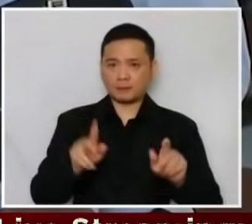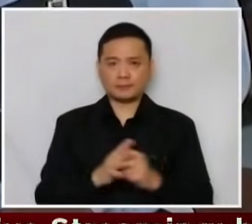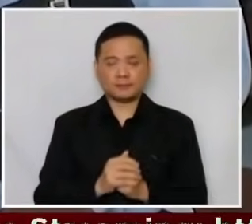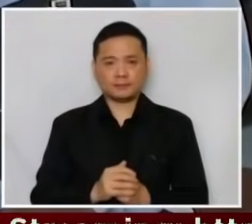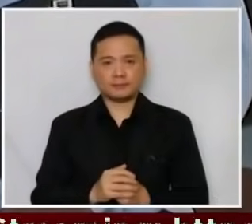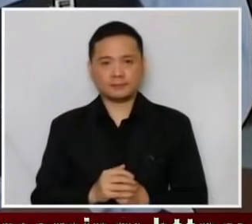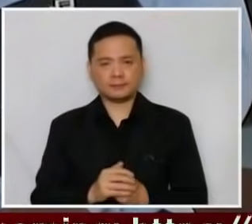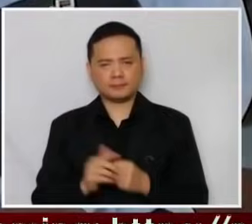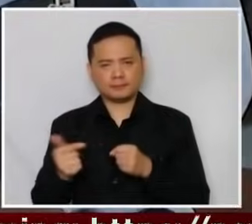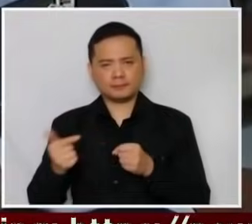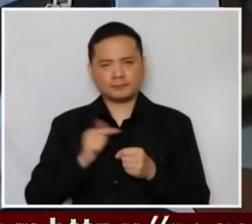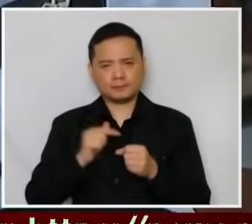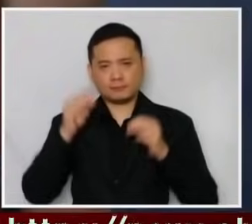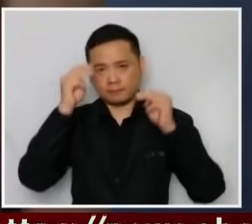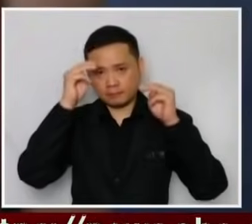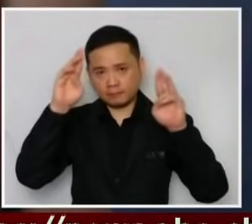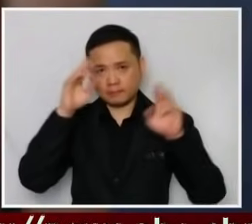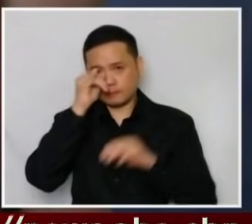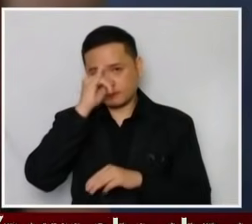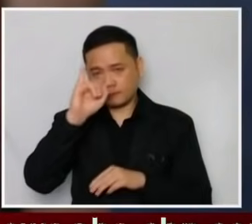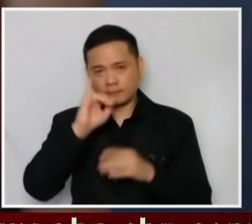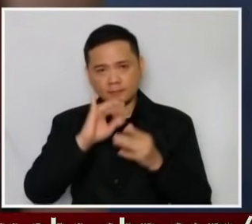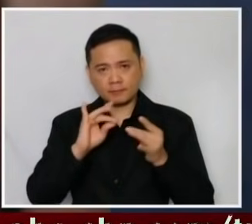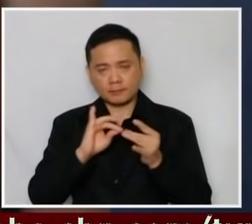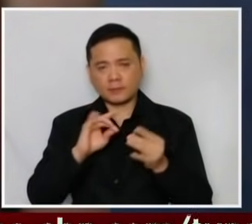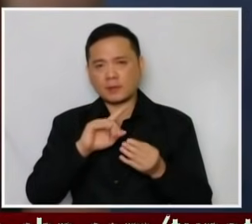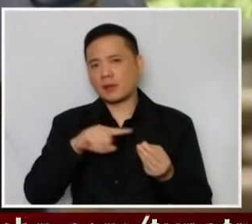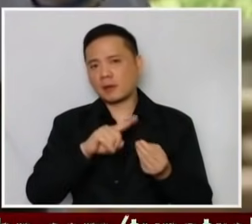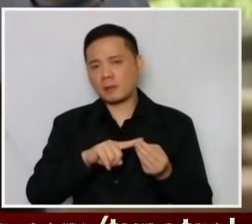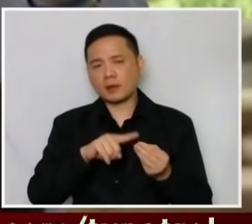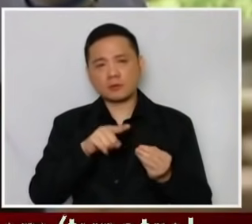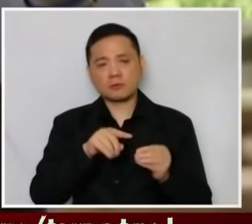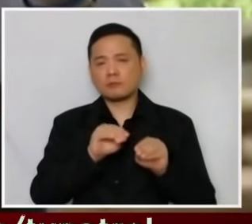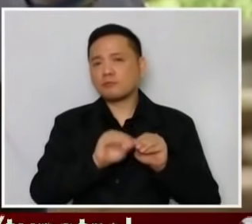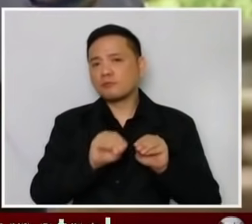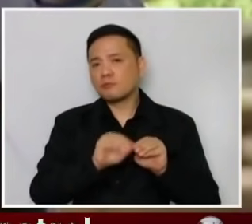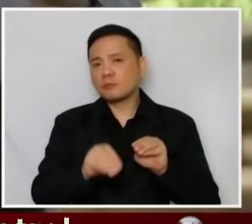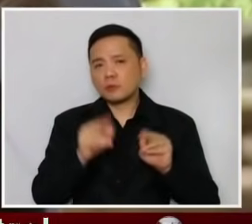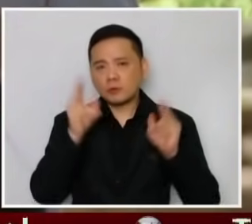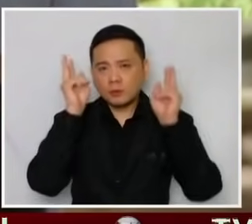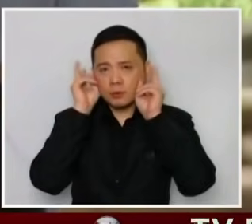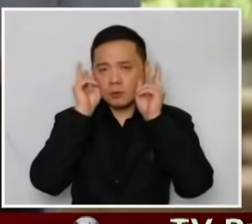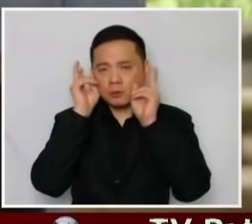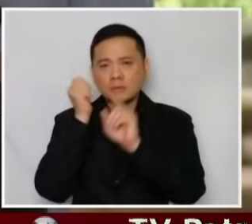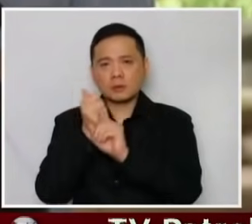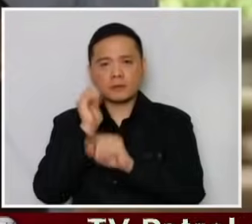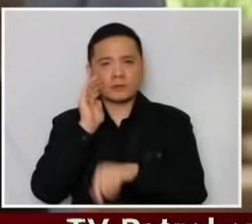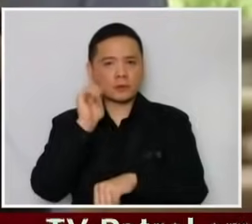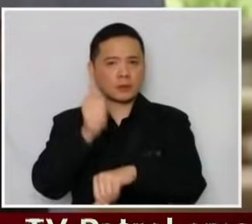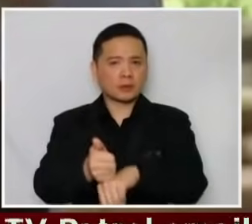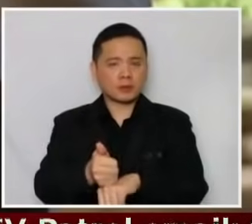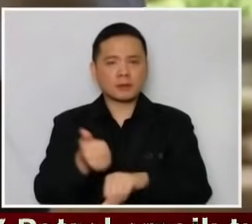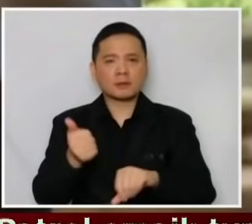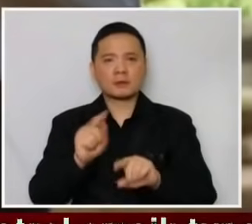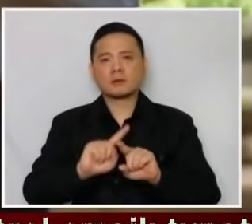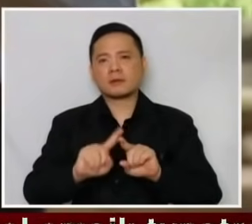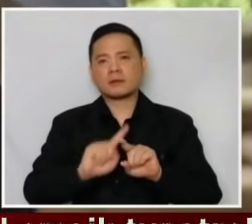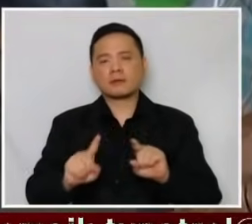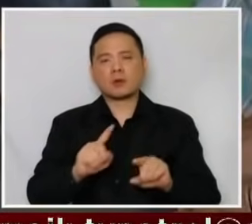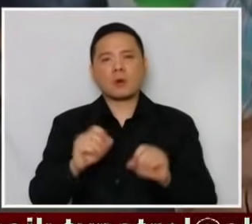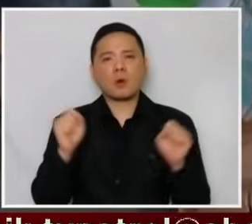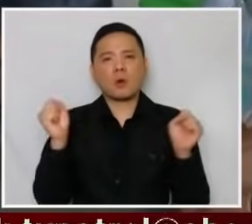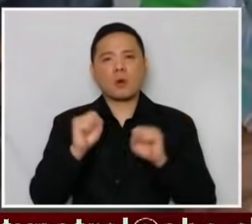din ni Mayor na para mapataas din ang kita ng mga nagtatanim ng gulay, magpapatayo siya ng maraming cold storage